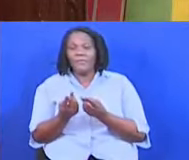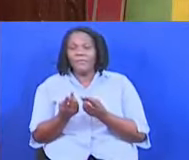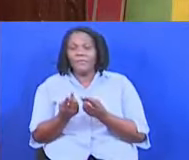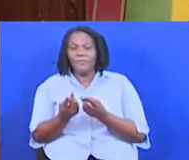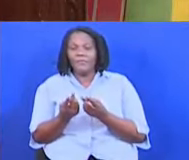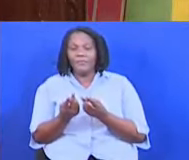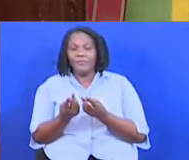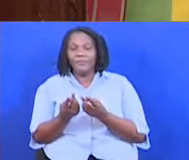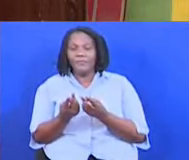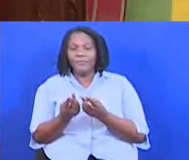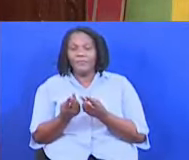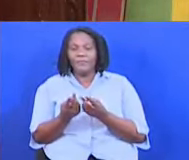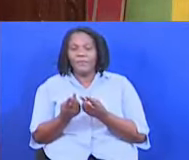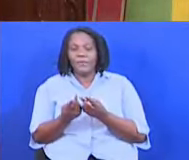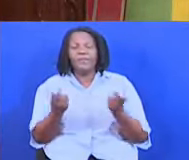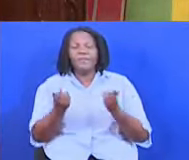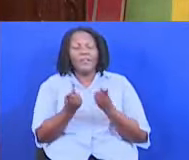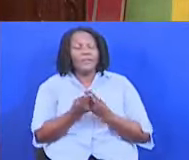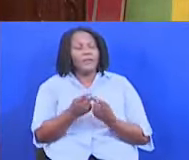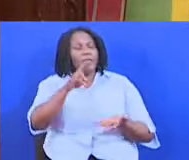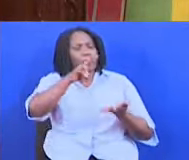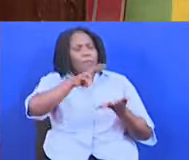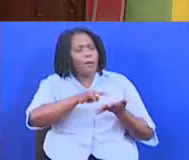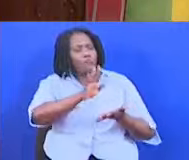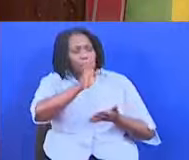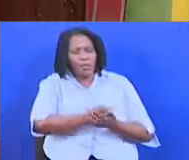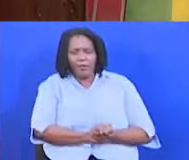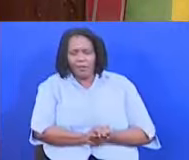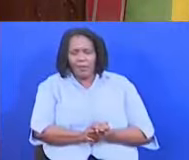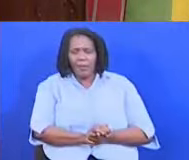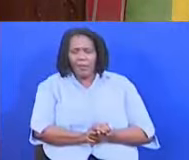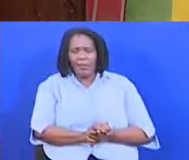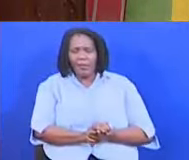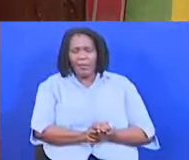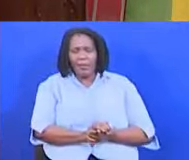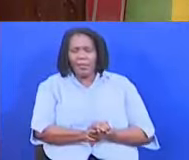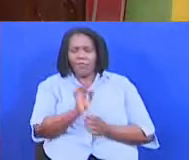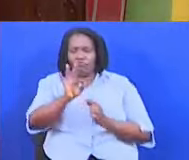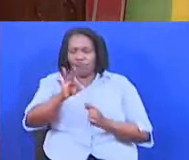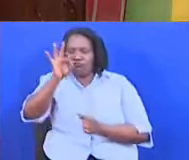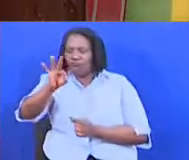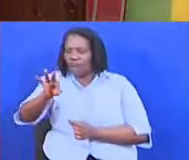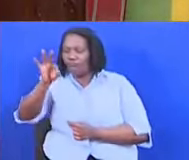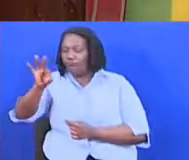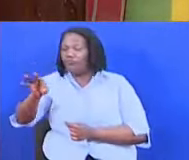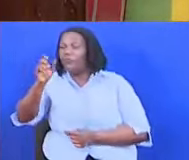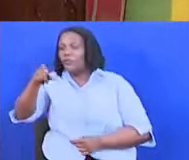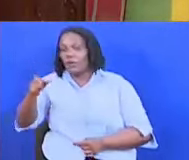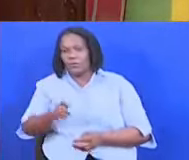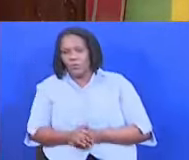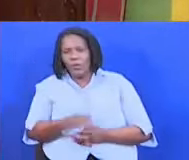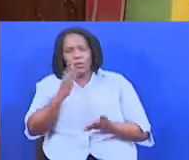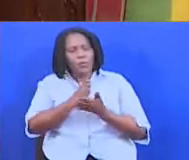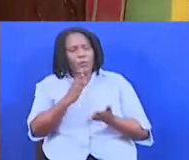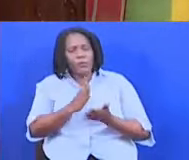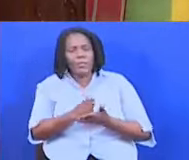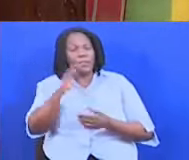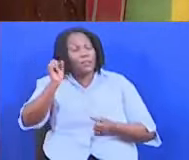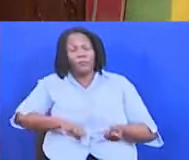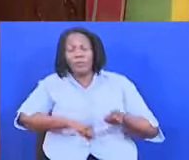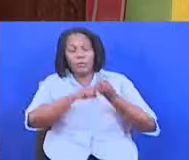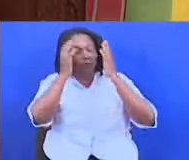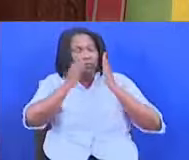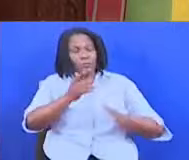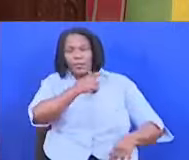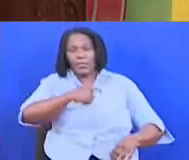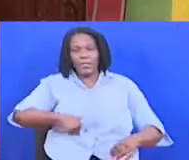Lakini sio tu hivyo. Maamuzi yake kwenye kuchagua watu. Mimi nasema na namuunga mkono Mheshimiwa Rais, acha